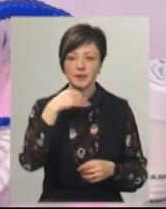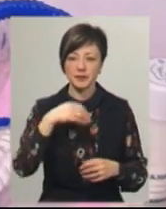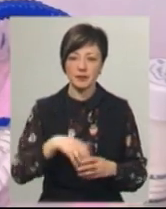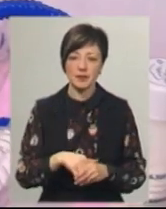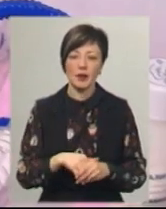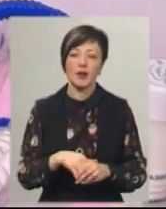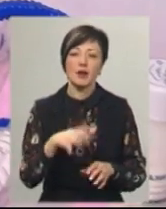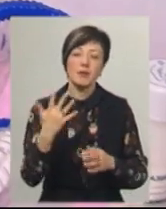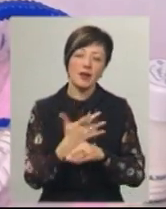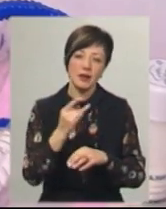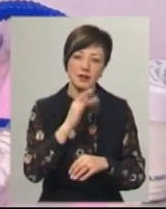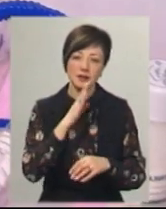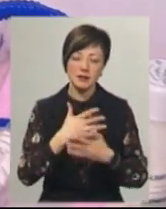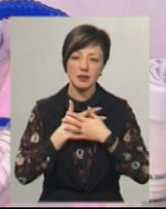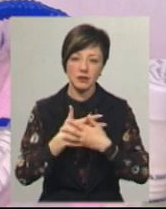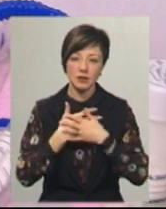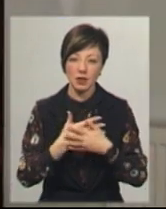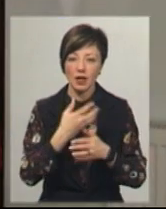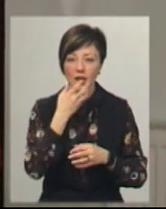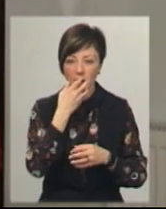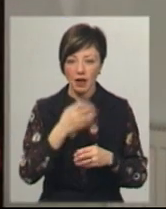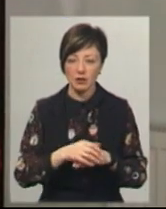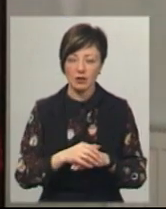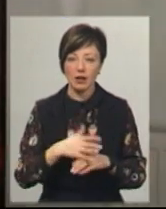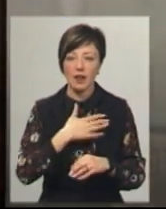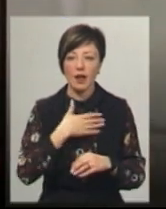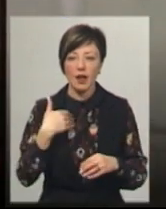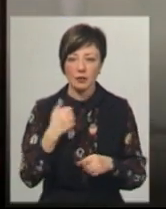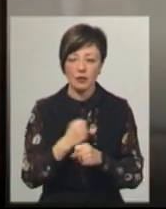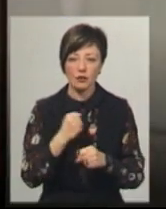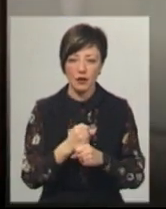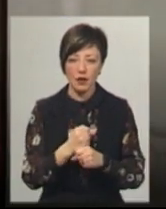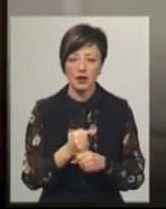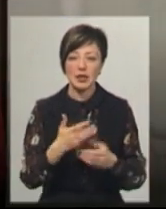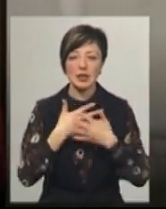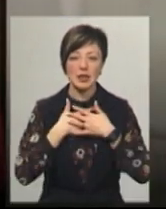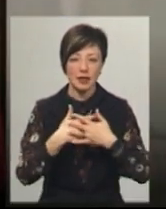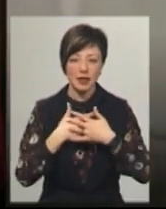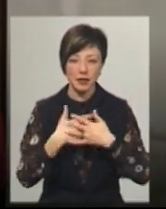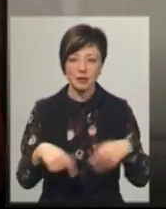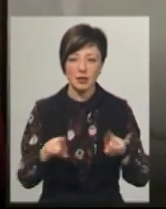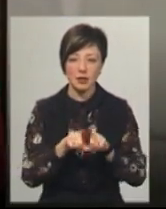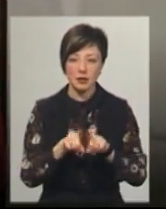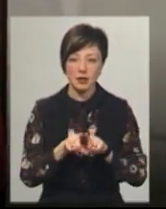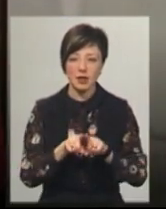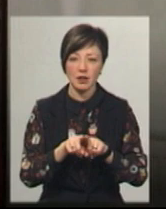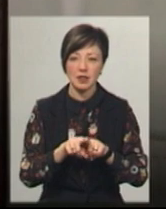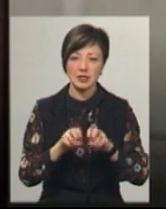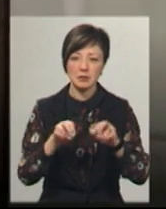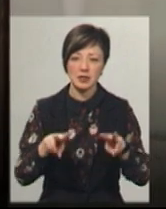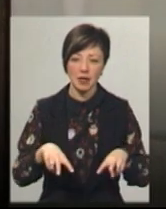До 5 разів на день Ангеліна дихає через інгалятор. Легені, що працювали в дитини, ми дихаємо такими